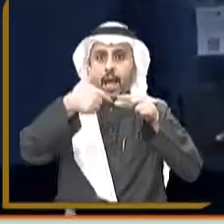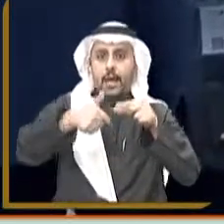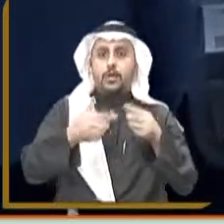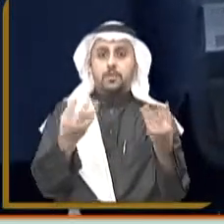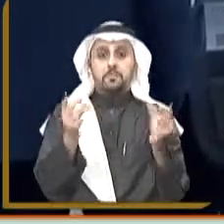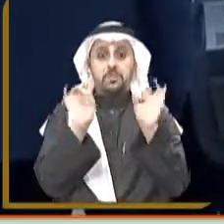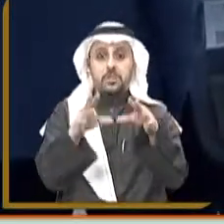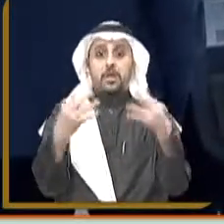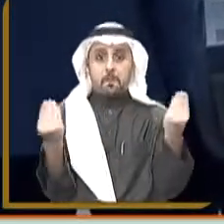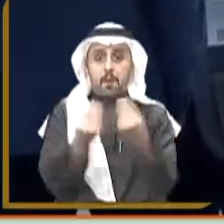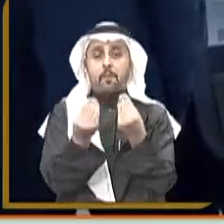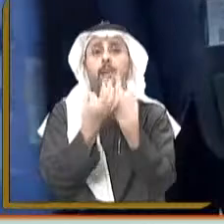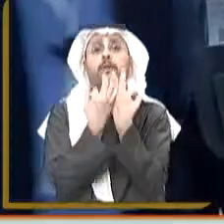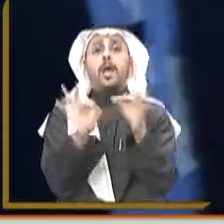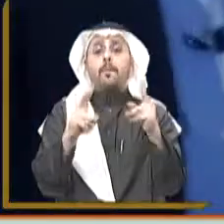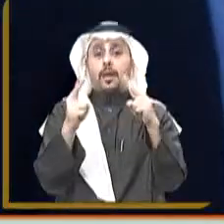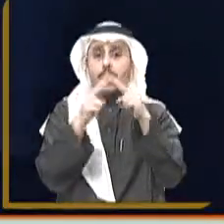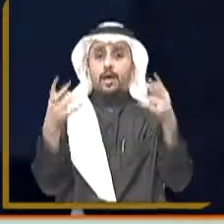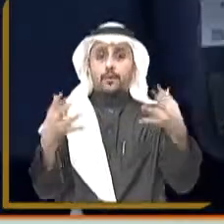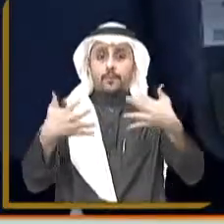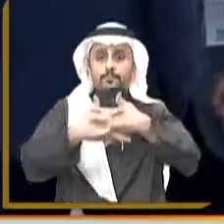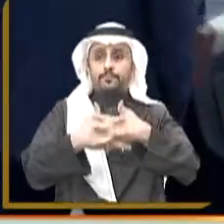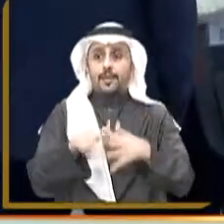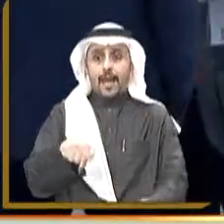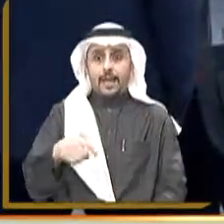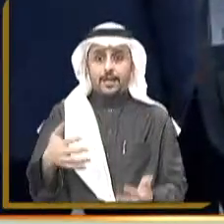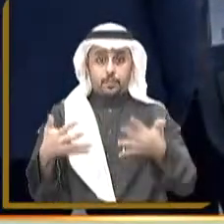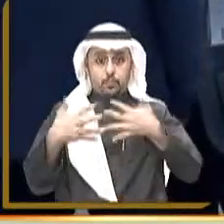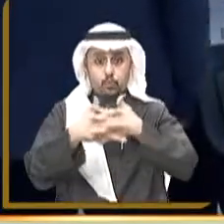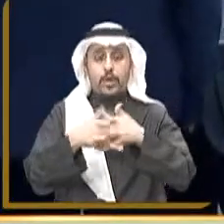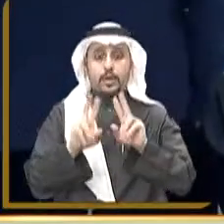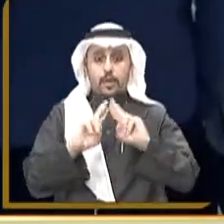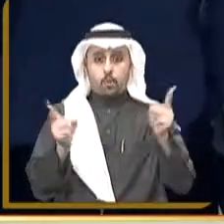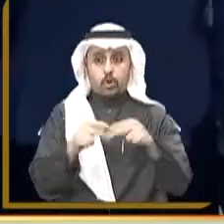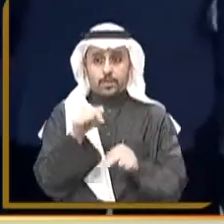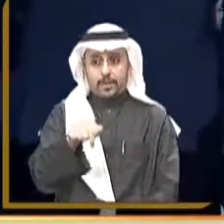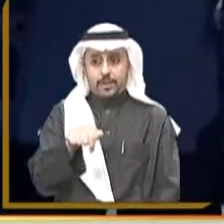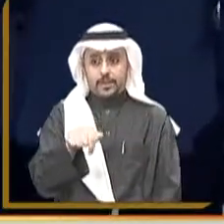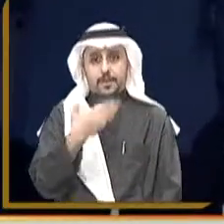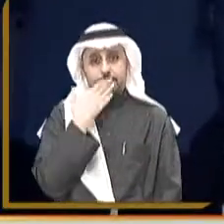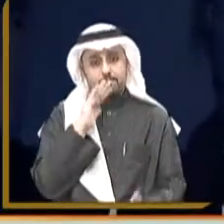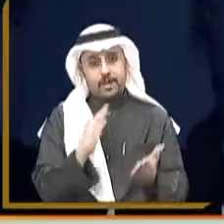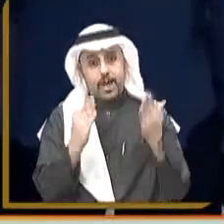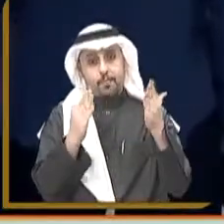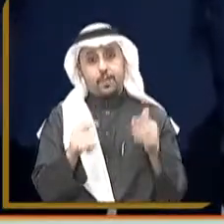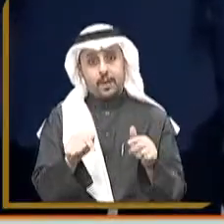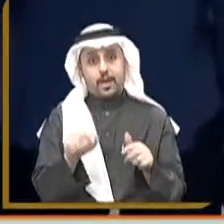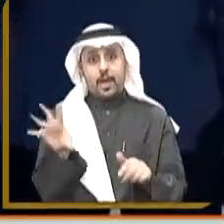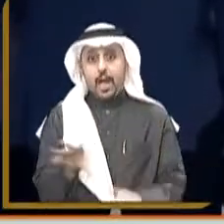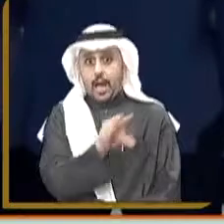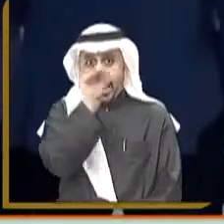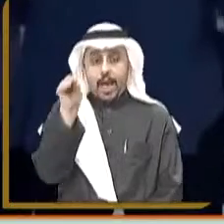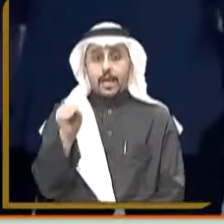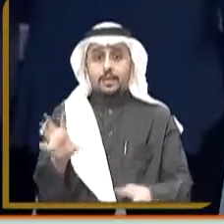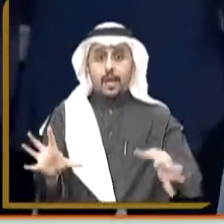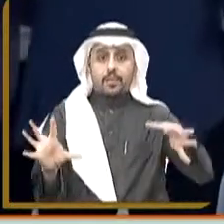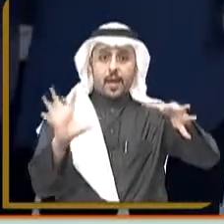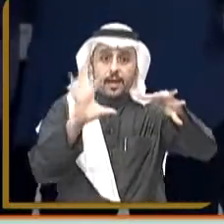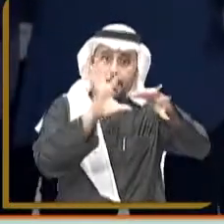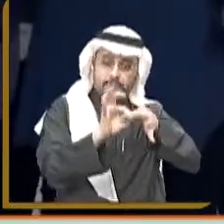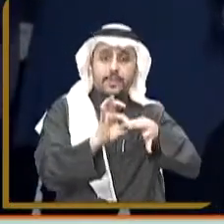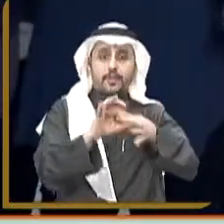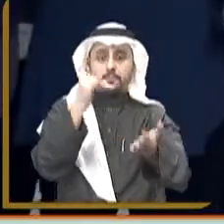طبعا مشاركتنا في المؤتمر هذه تأتي ضمن المشاركة المستمرة لهيئة الربط الكهربائي في هذه المؤتمرات